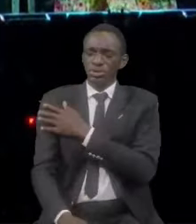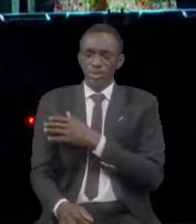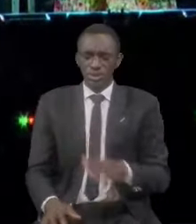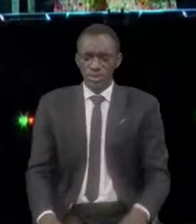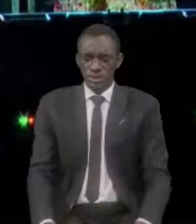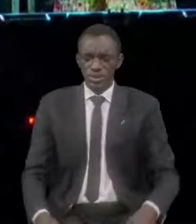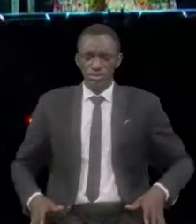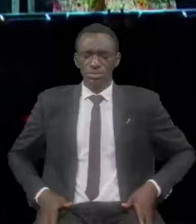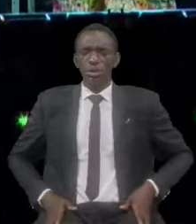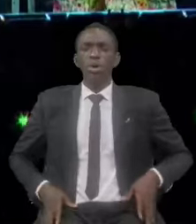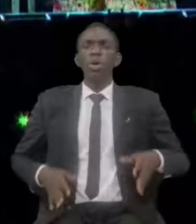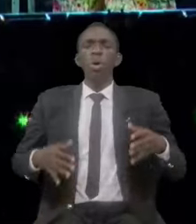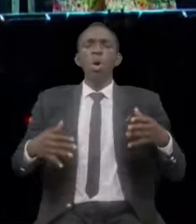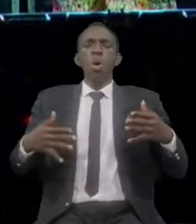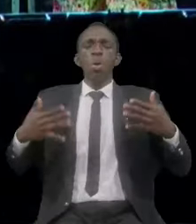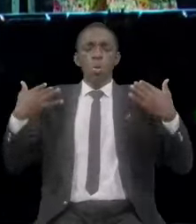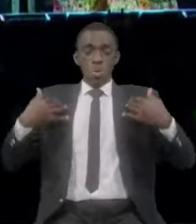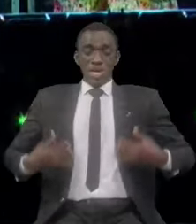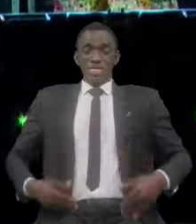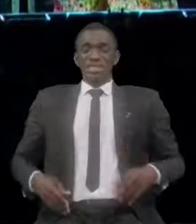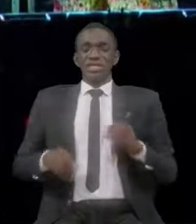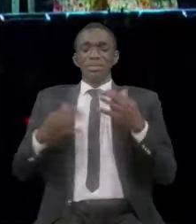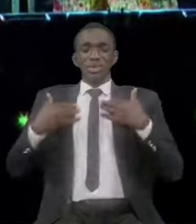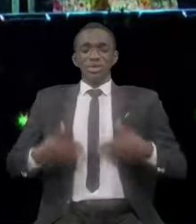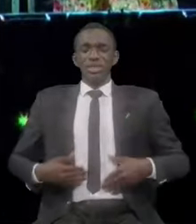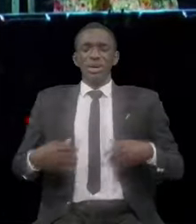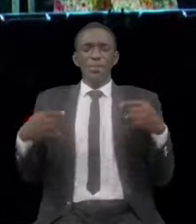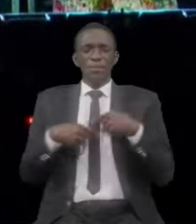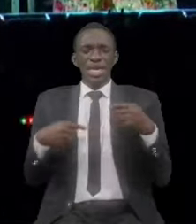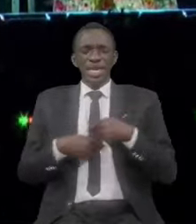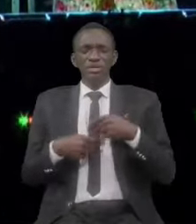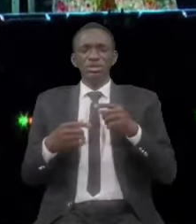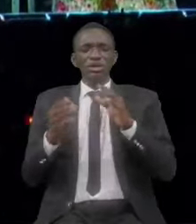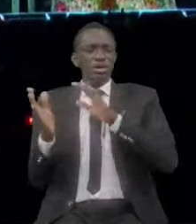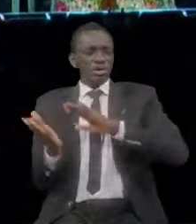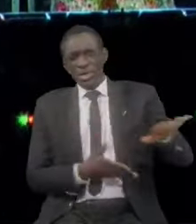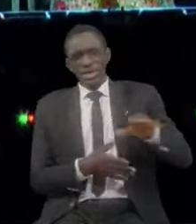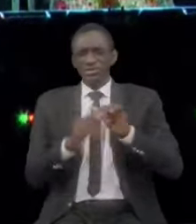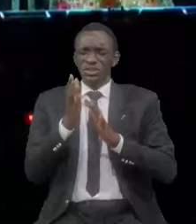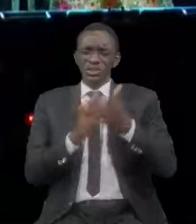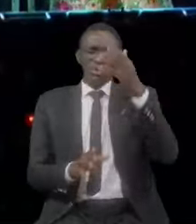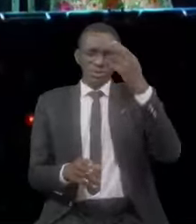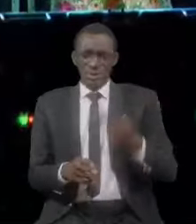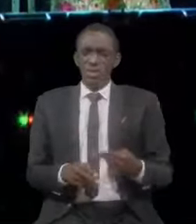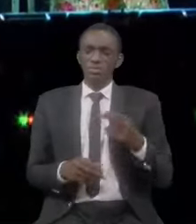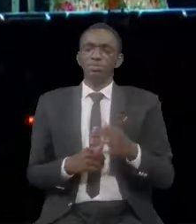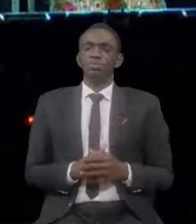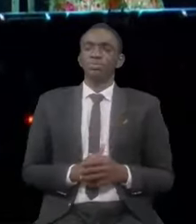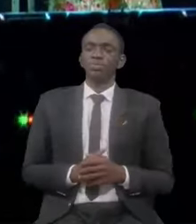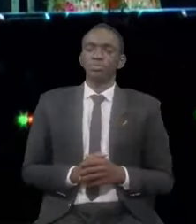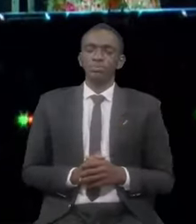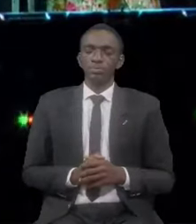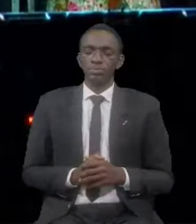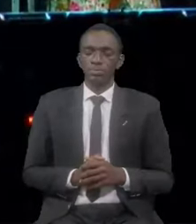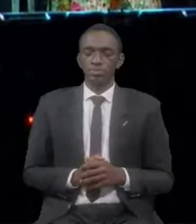à l'épaule, aux genoux, aux chevilles, douleurs, disparaissez au nom de Jésus-Christ.